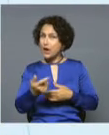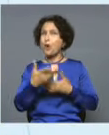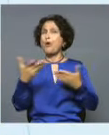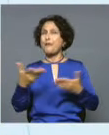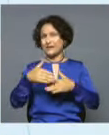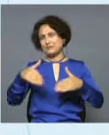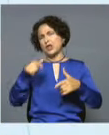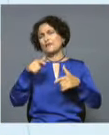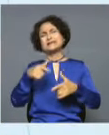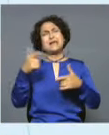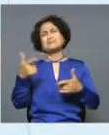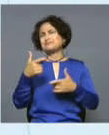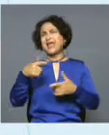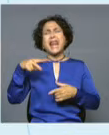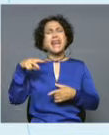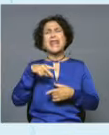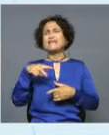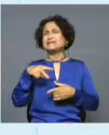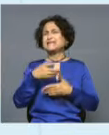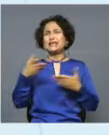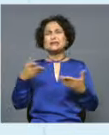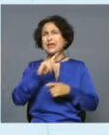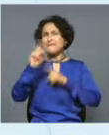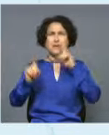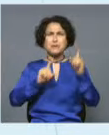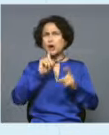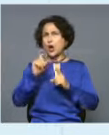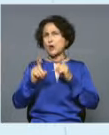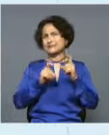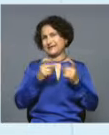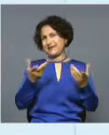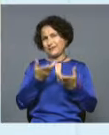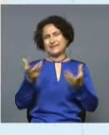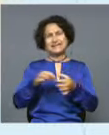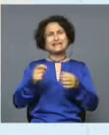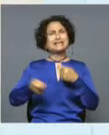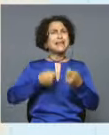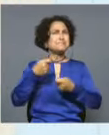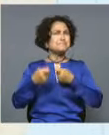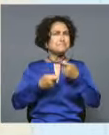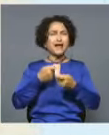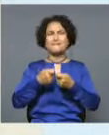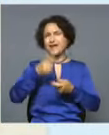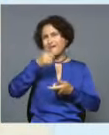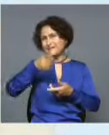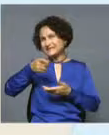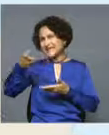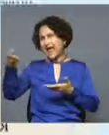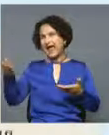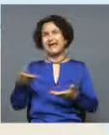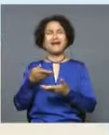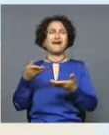лингвистични въпроси, с които се занимава всяка една национална лингвистика. Имам предвид, че всяка една държава